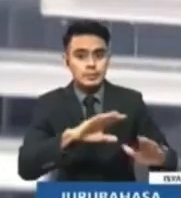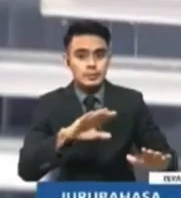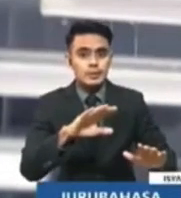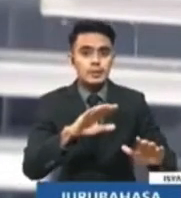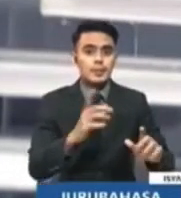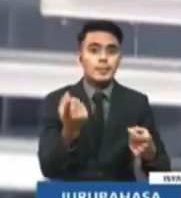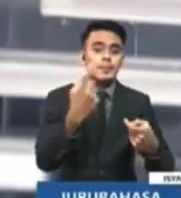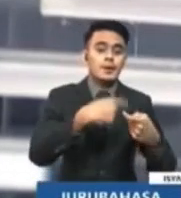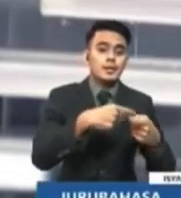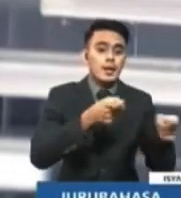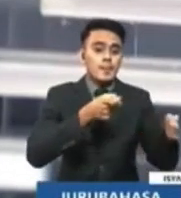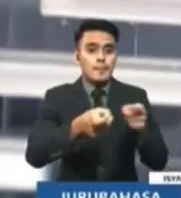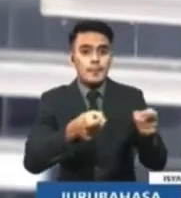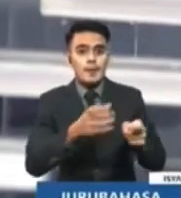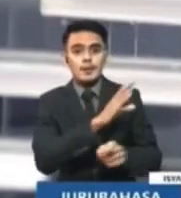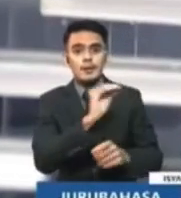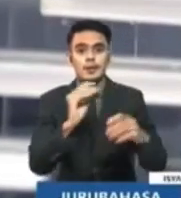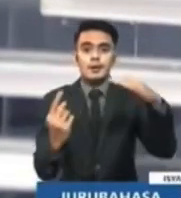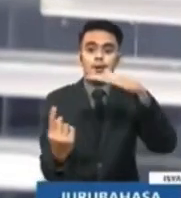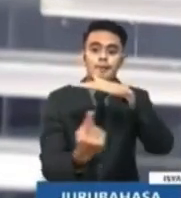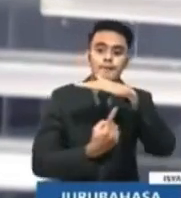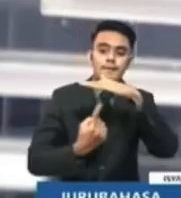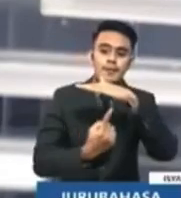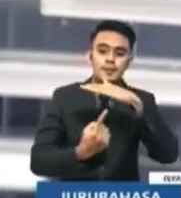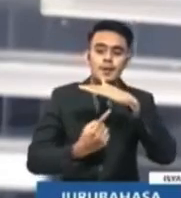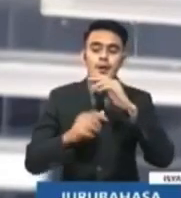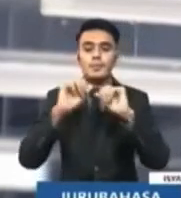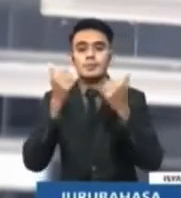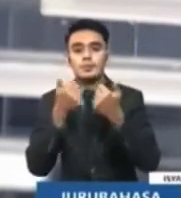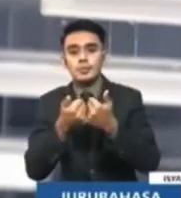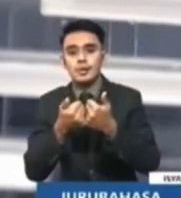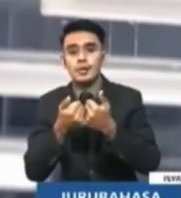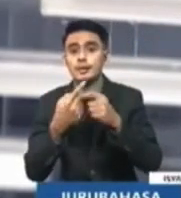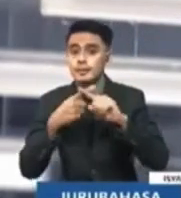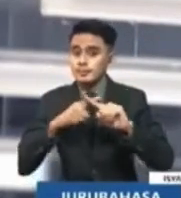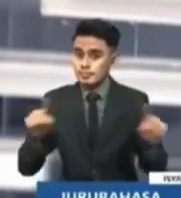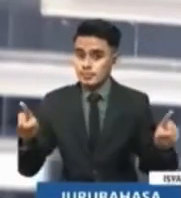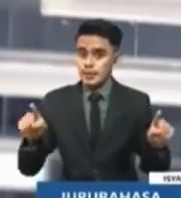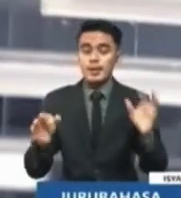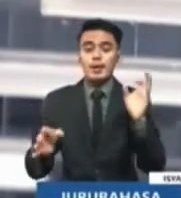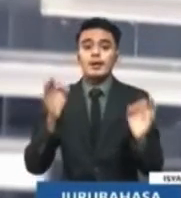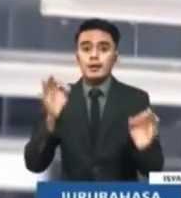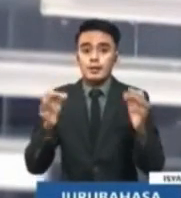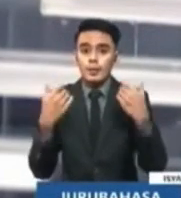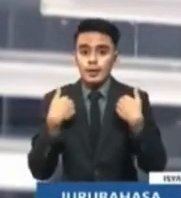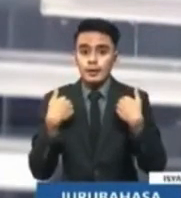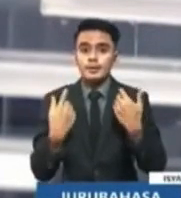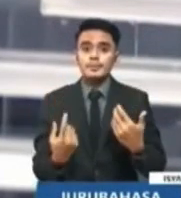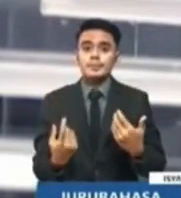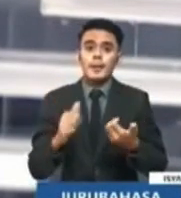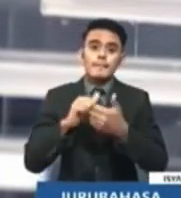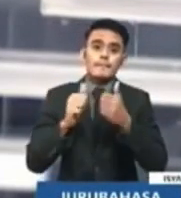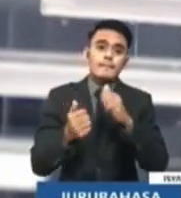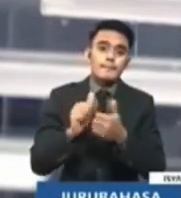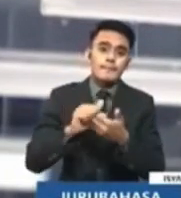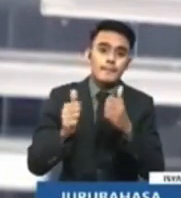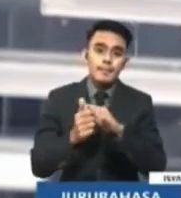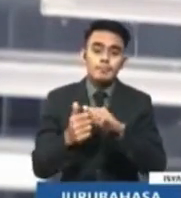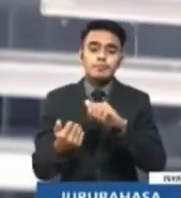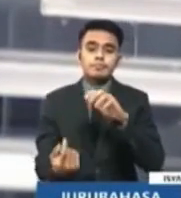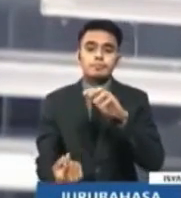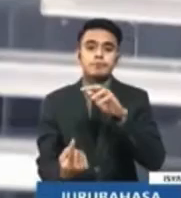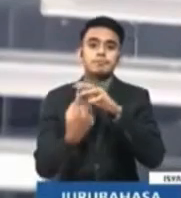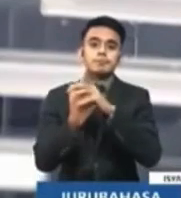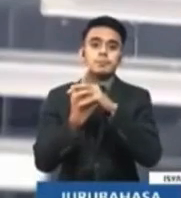ewa pentadbiran maupun dasar persatuan, kecuali jika terdapat isu-isu yang telah